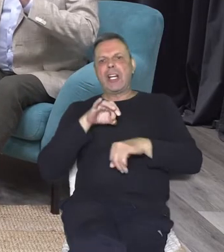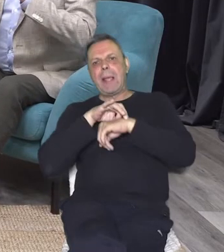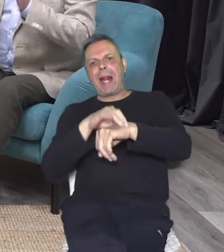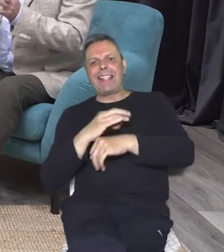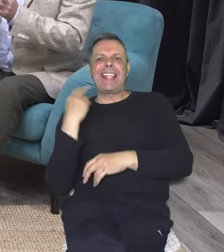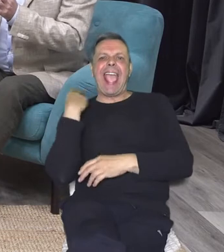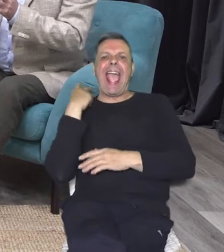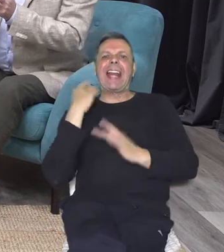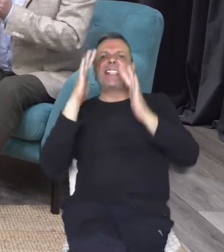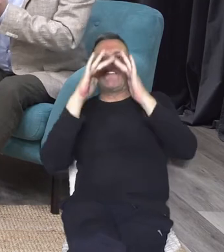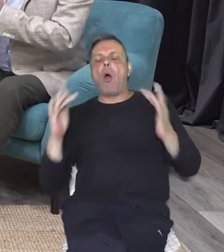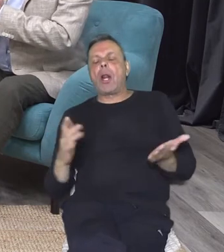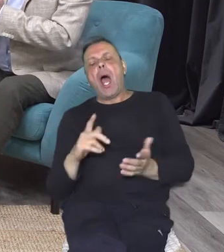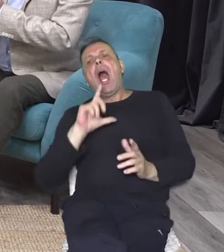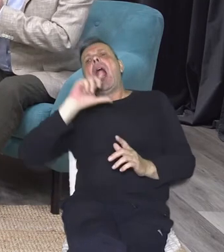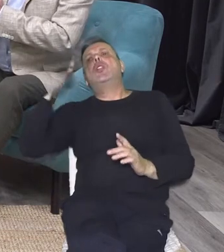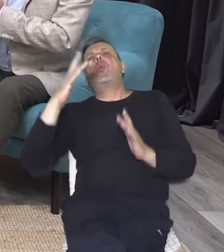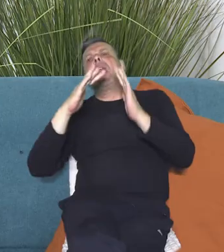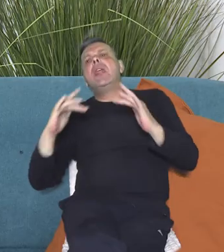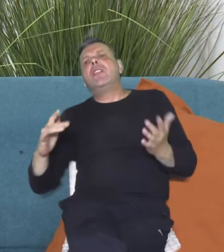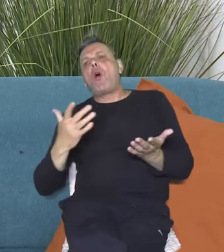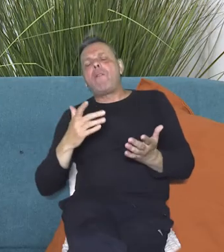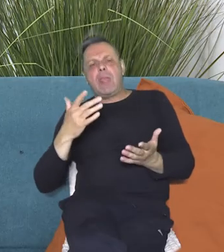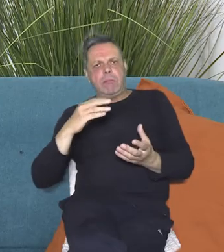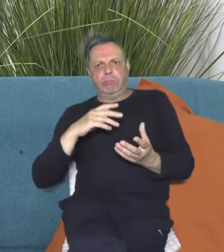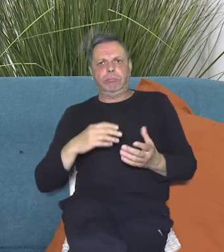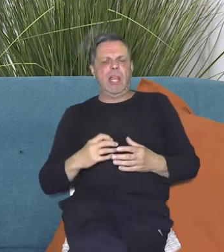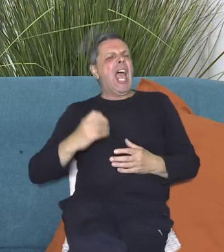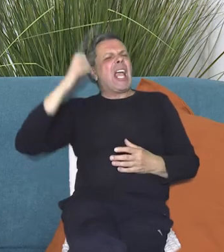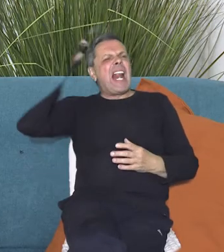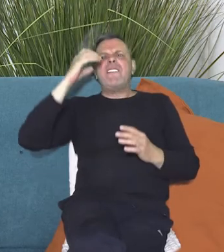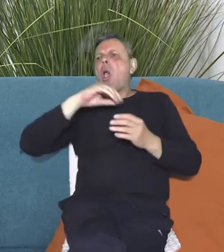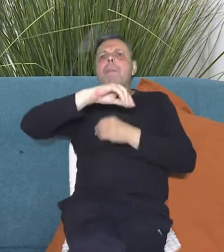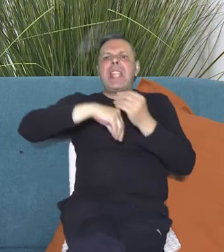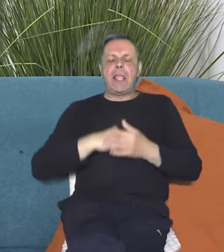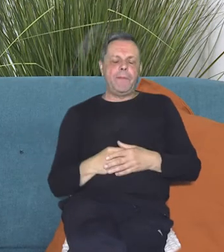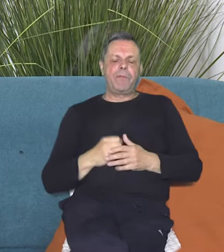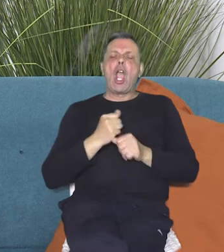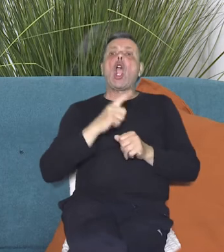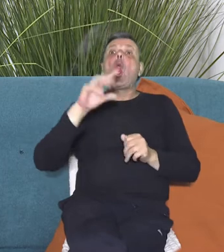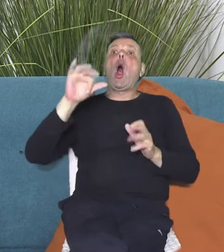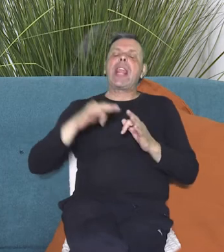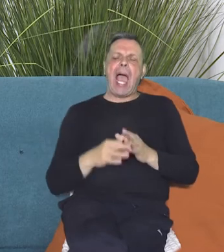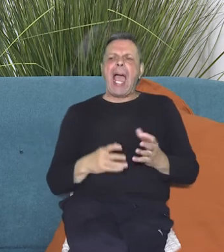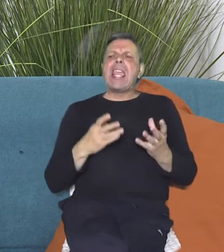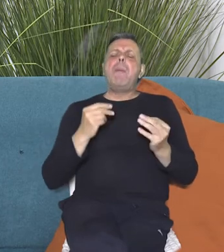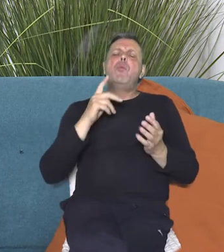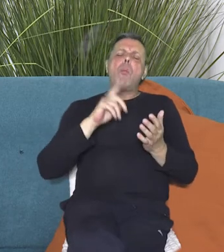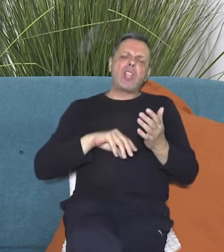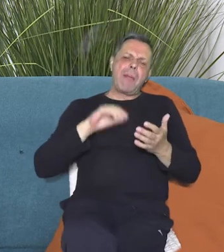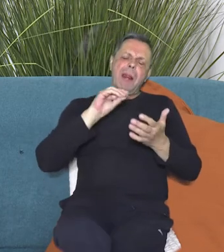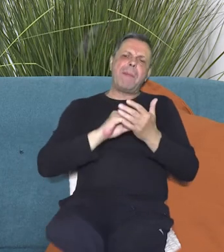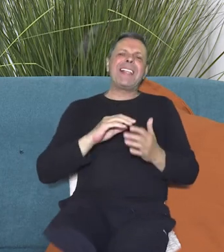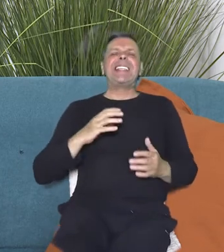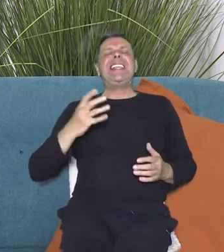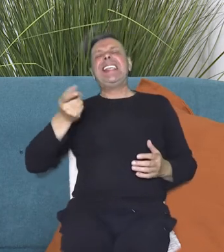krenuli pratiti taj engleski dvor. Što je s ostalim dvorovima? Znate šta, Gloria je imala, kad je bila osnovana, i jako dugo je